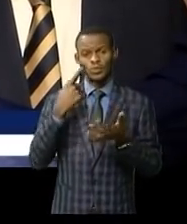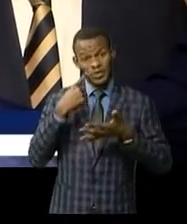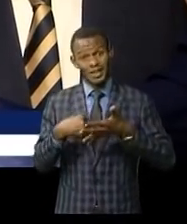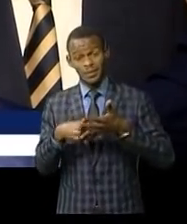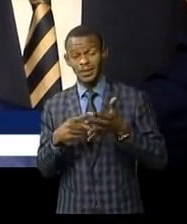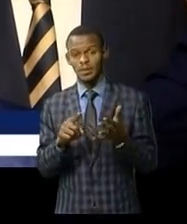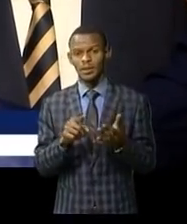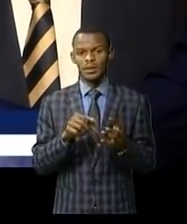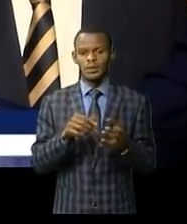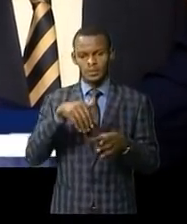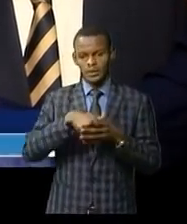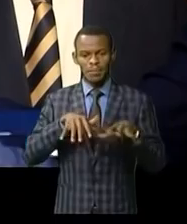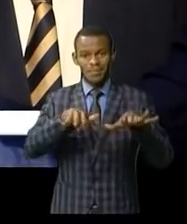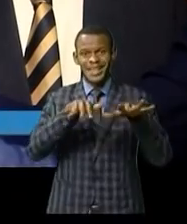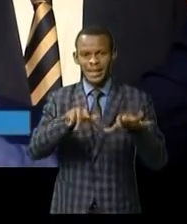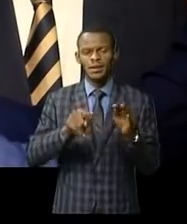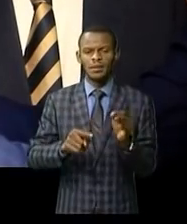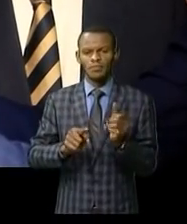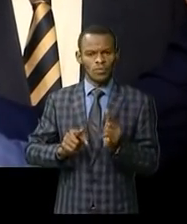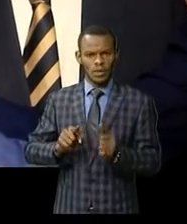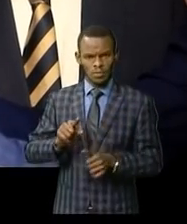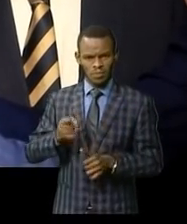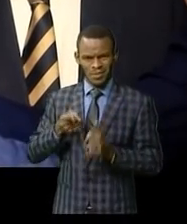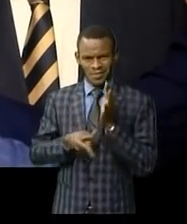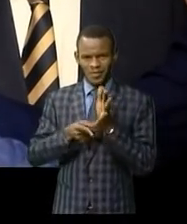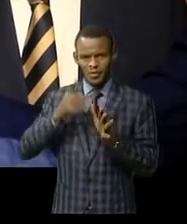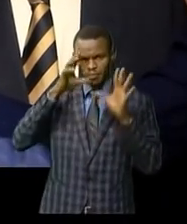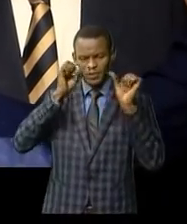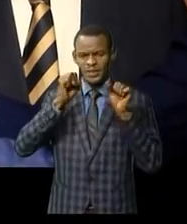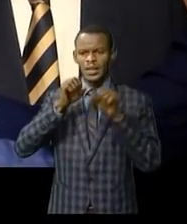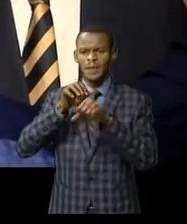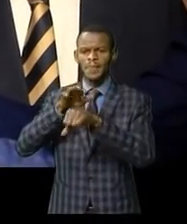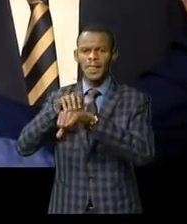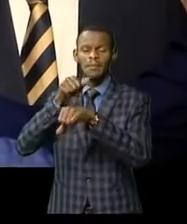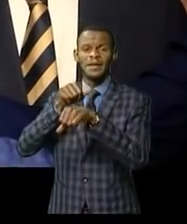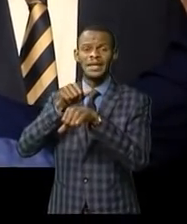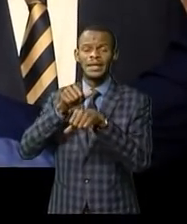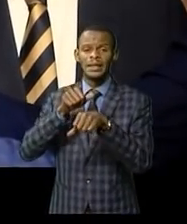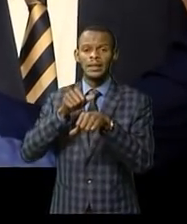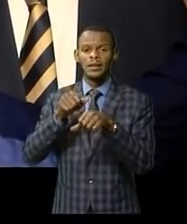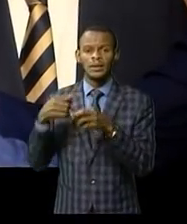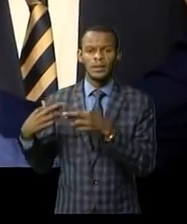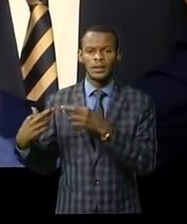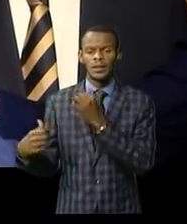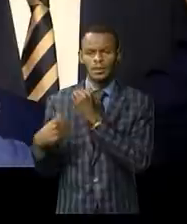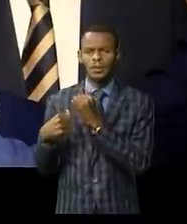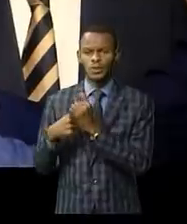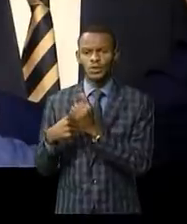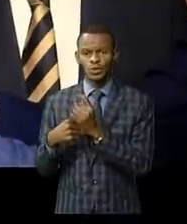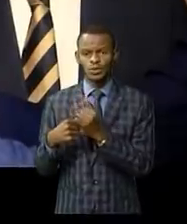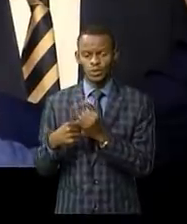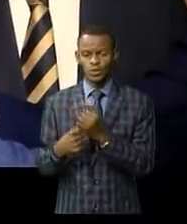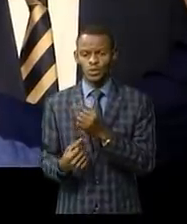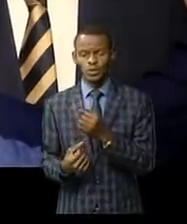fixé un rendez-vous avec les autorités concernées dans cette crise pour que nous puissions en discuter et trouver